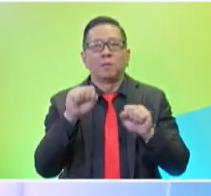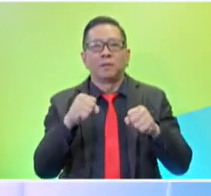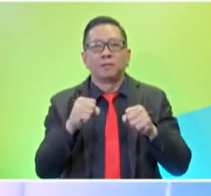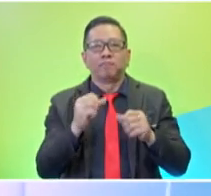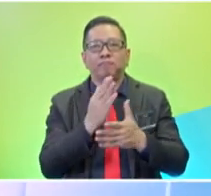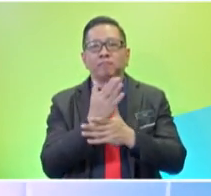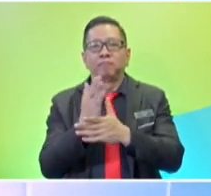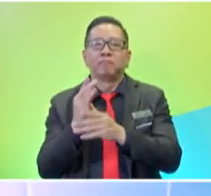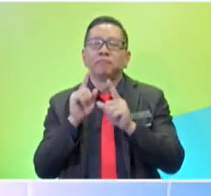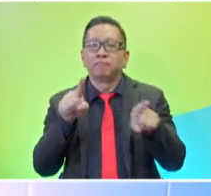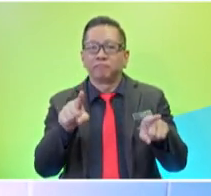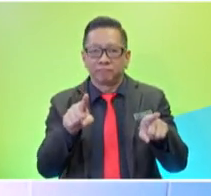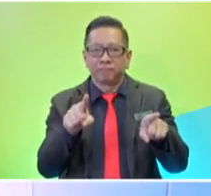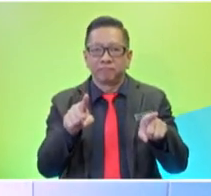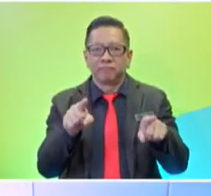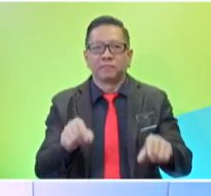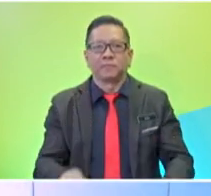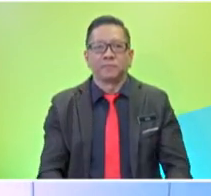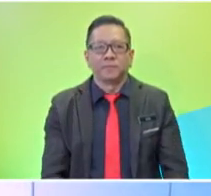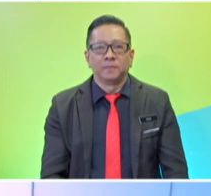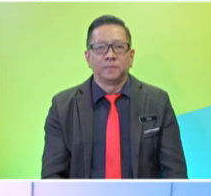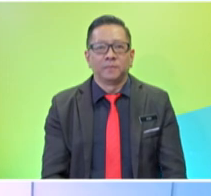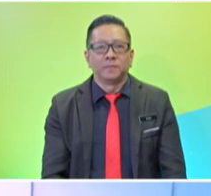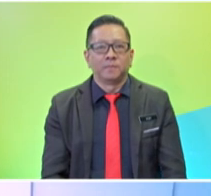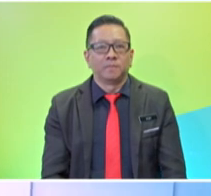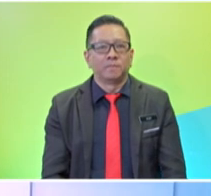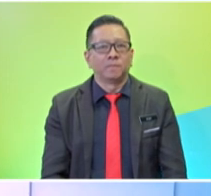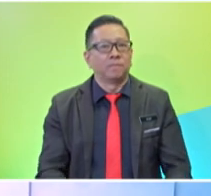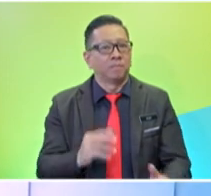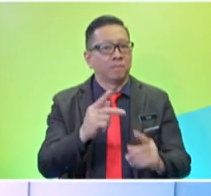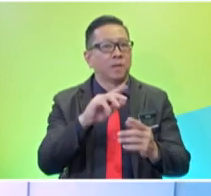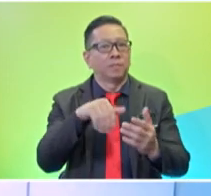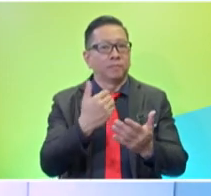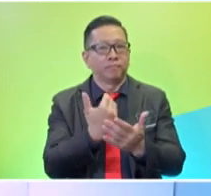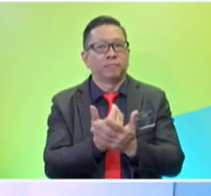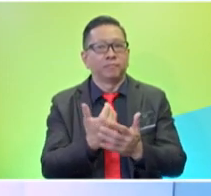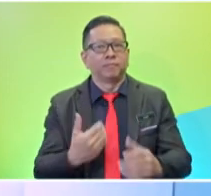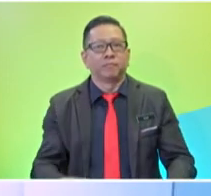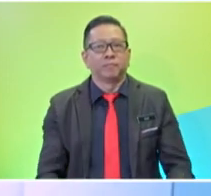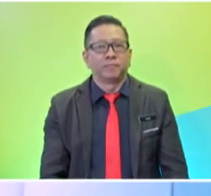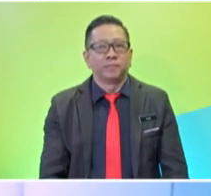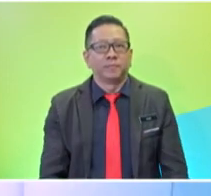kongsikan jawaban kepada murid-murid dekat rumah dan juga saya dan juga Mira